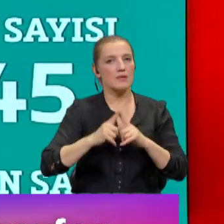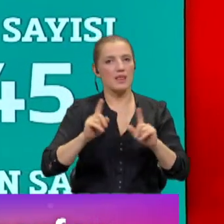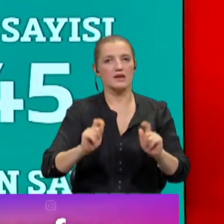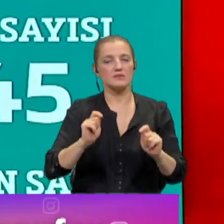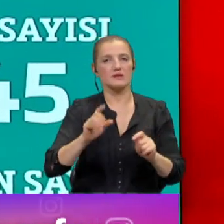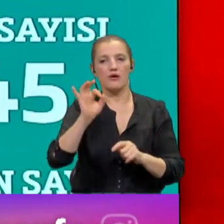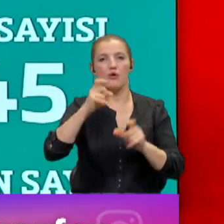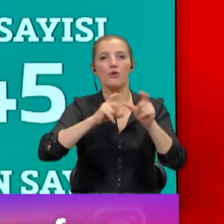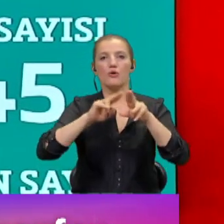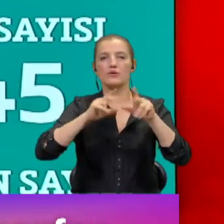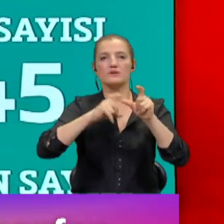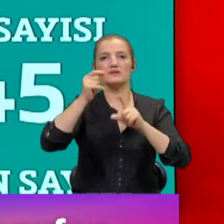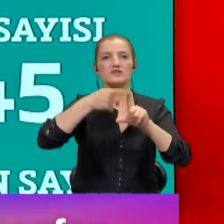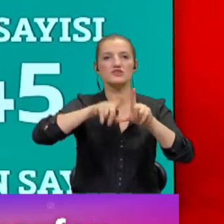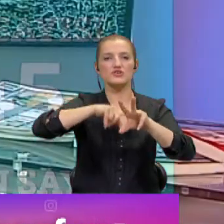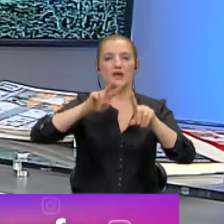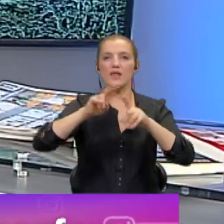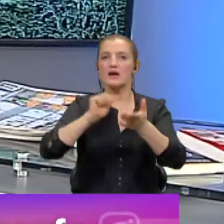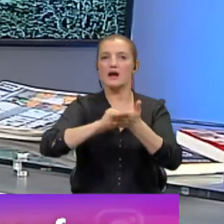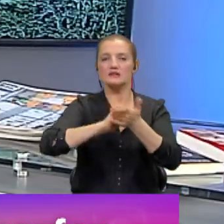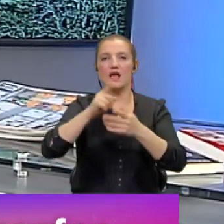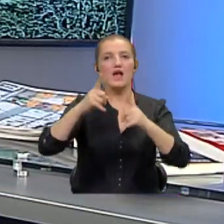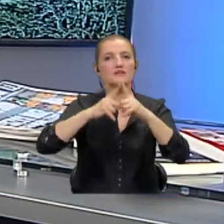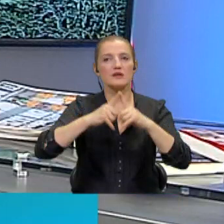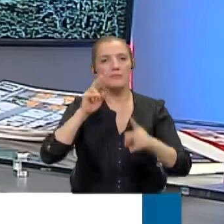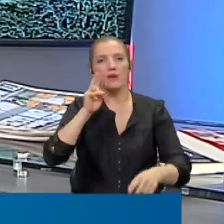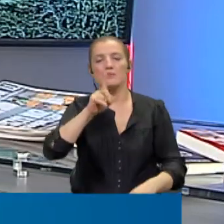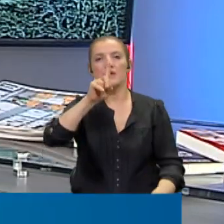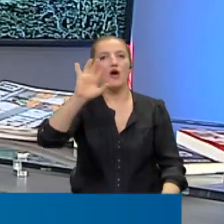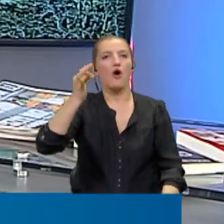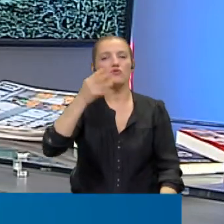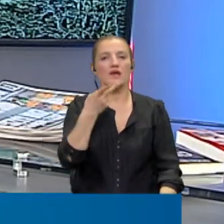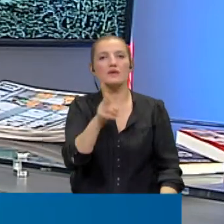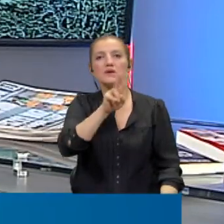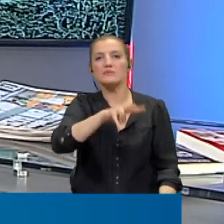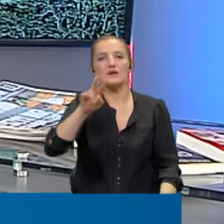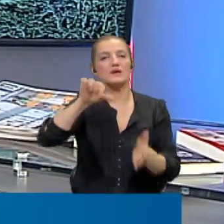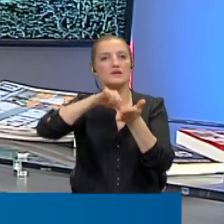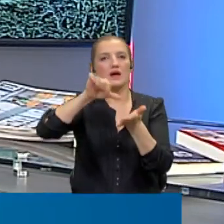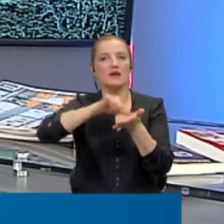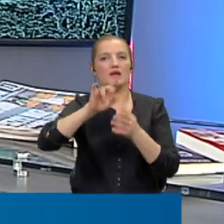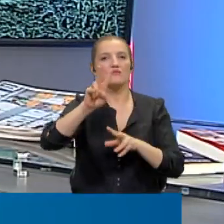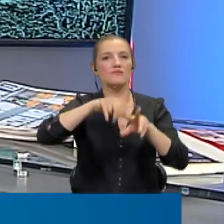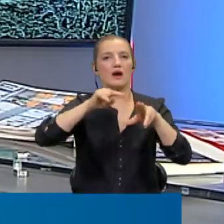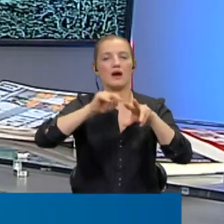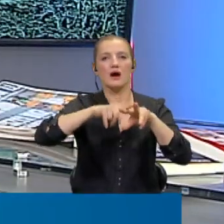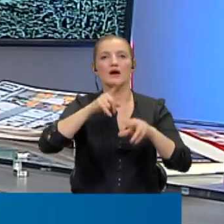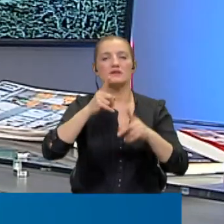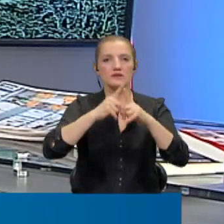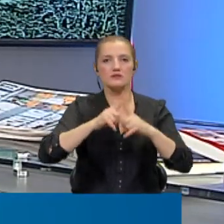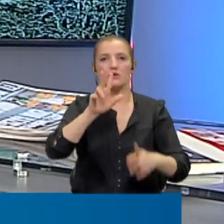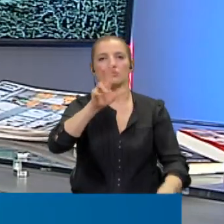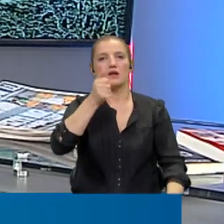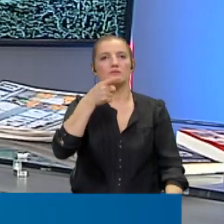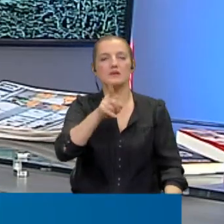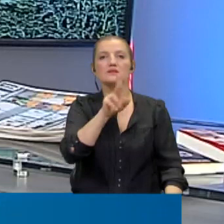yapıldı oksijen gazetesinde zaten o hesaplamalar bakın bir Ocak 2022 tarihin vaka sayısı 36 bin